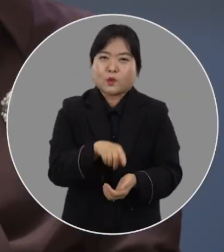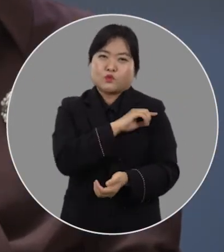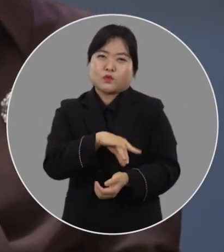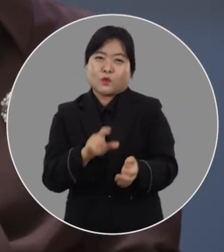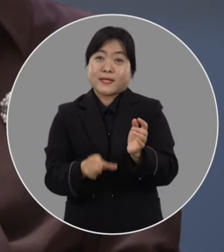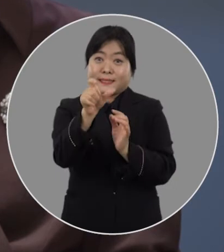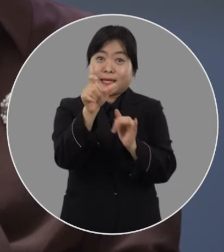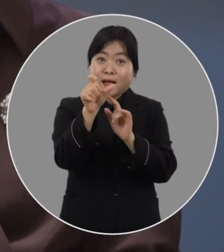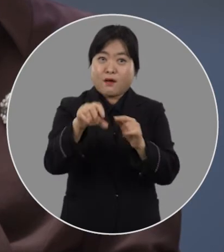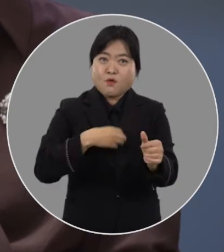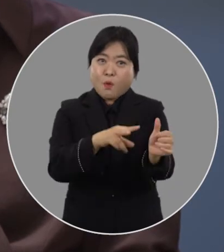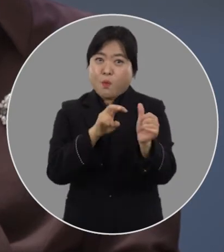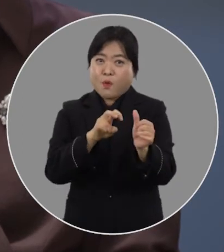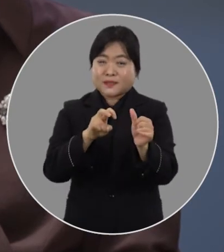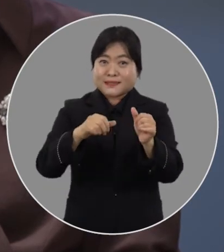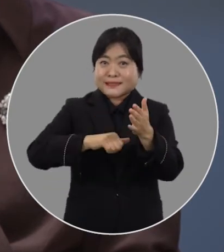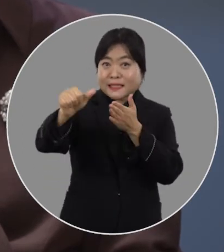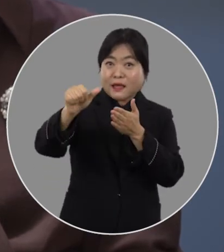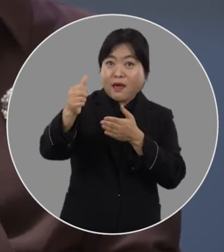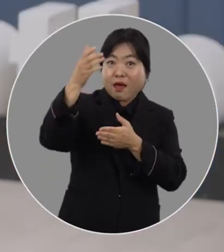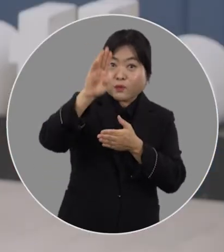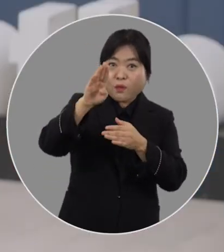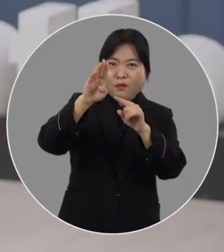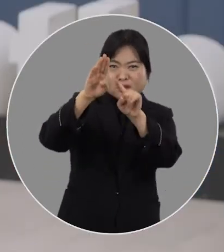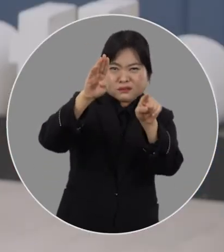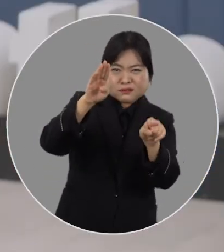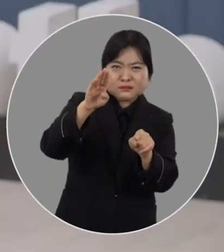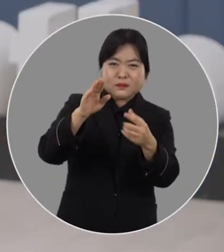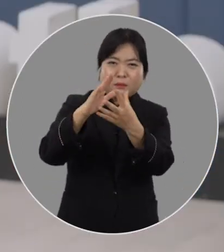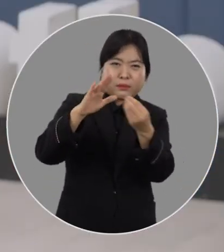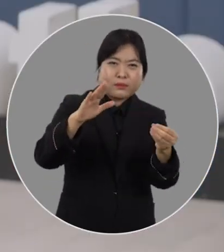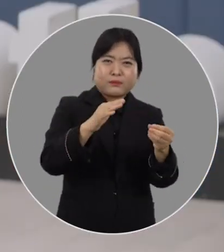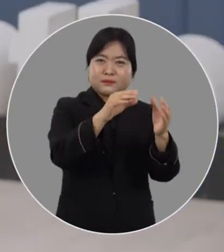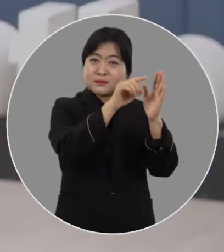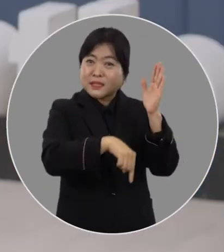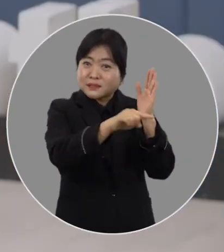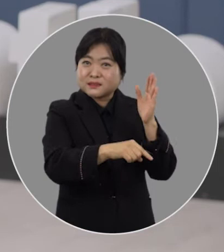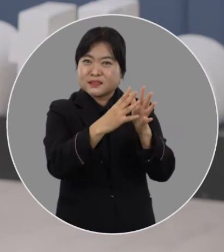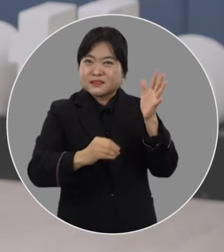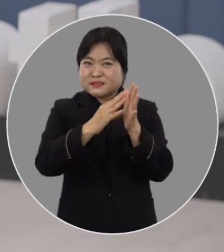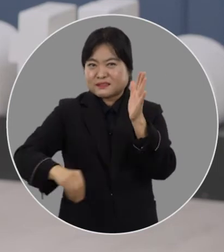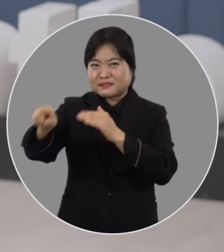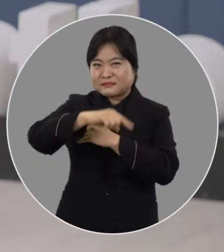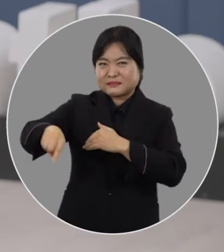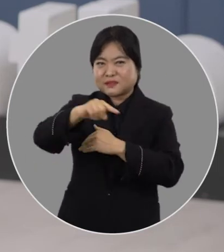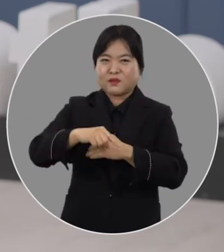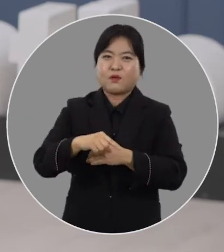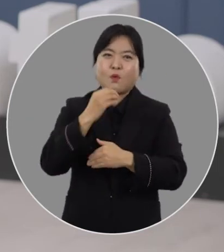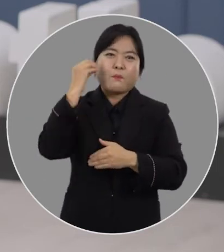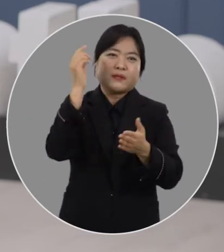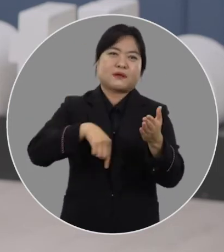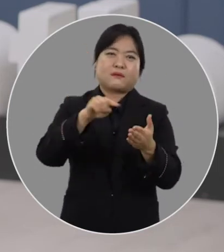최초 게시자가 혐오 표현을 삭제한다고 해도 미러링 사이트나 스크린 캡처본을 통해 영구적으로